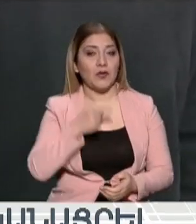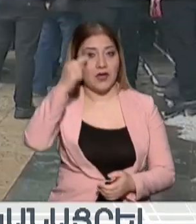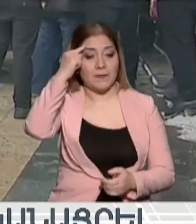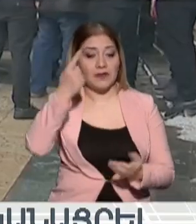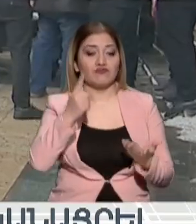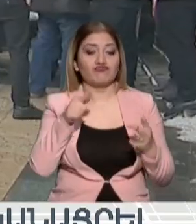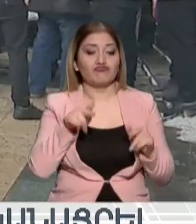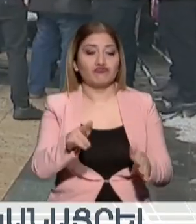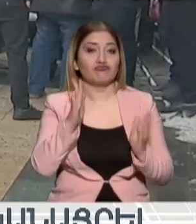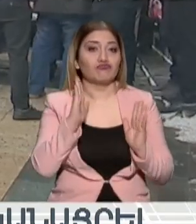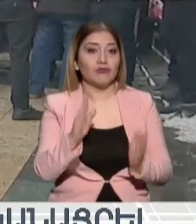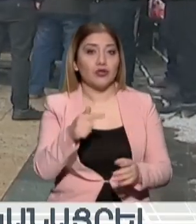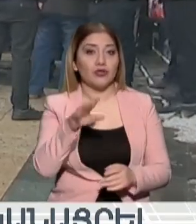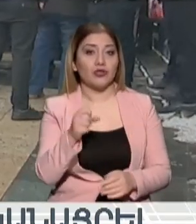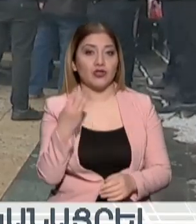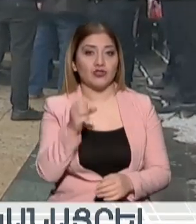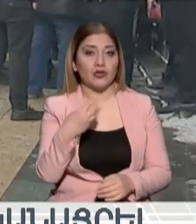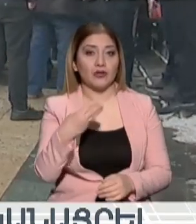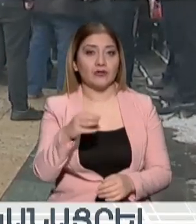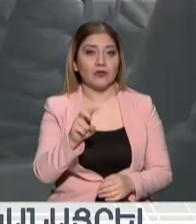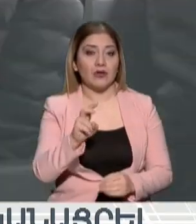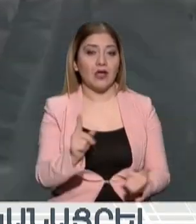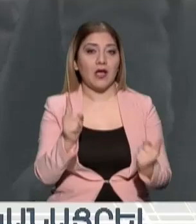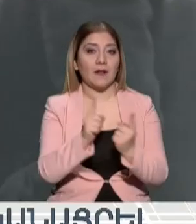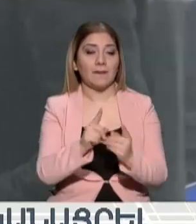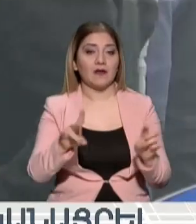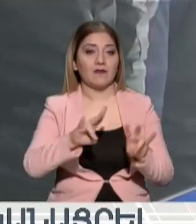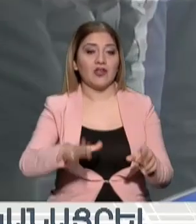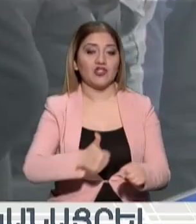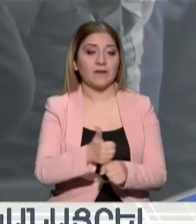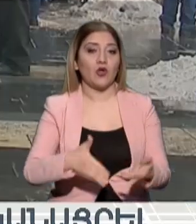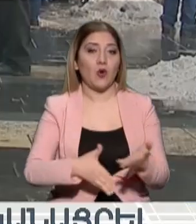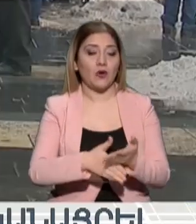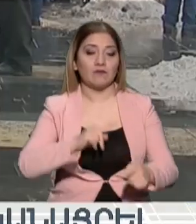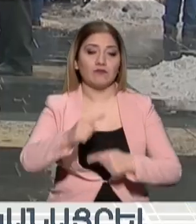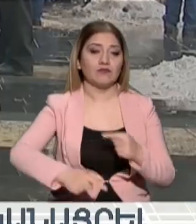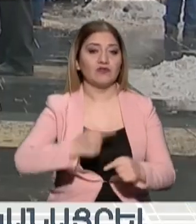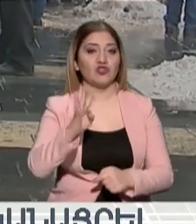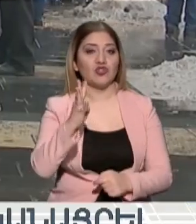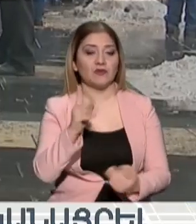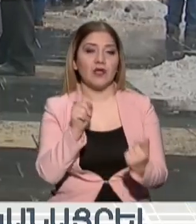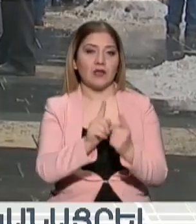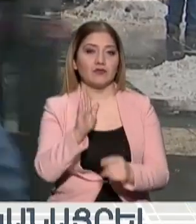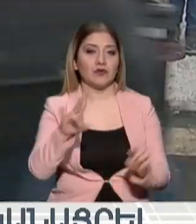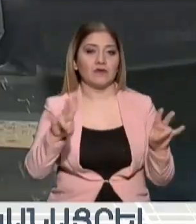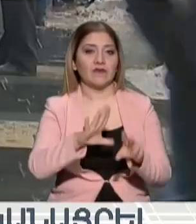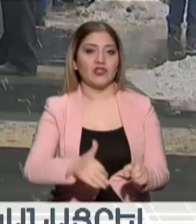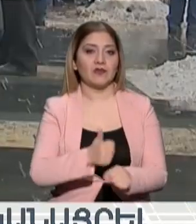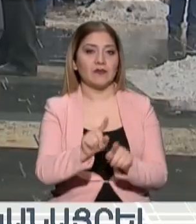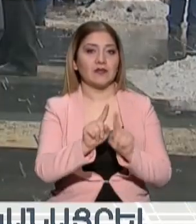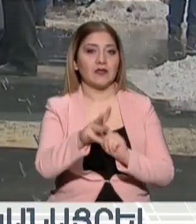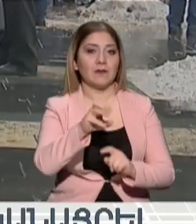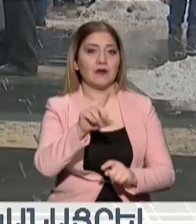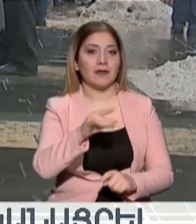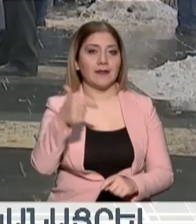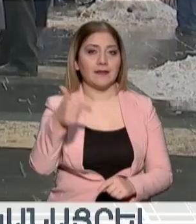իրենց կարգավիճակը։ Քաշաթաղցիներին ընդունել է վարչապետի օգնականը, խոստանալով մինչև չորեքշաբթի հանդիպում կազմակերպել փոխվարչապետ